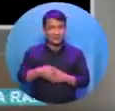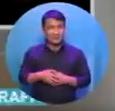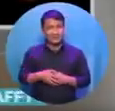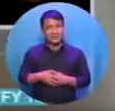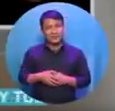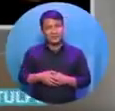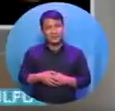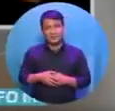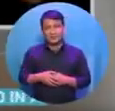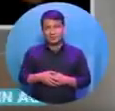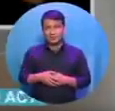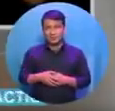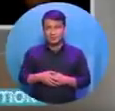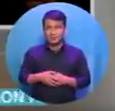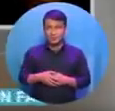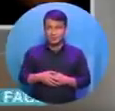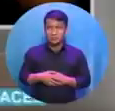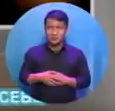Hello, sir.